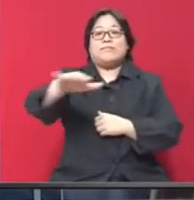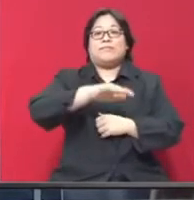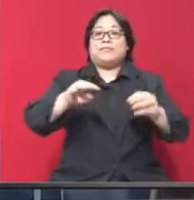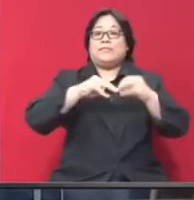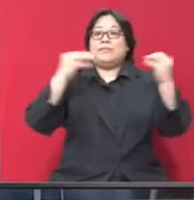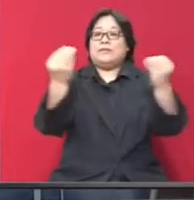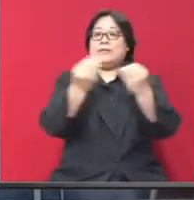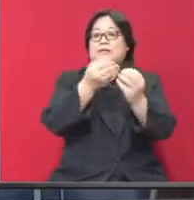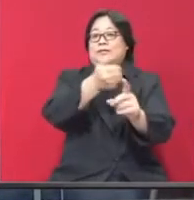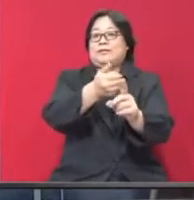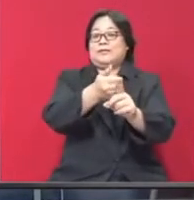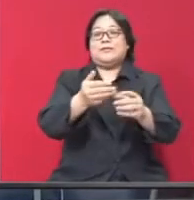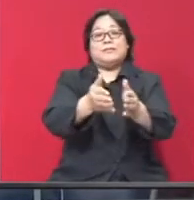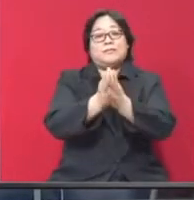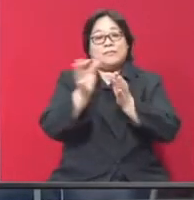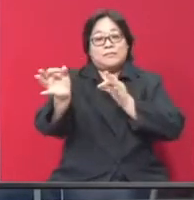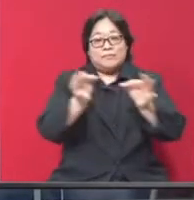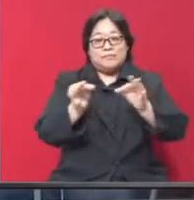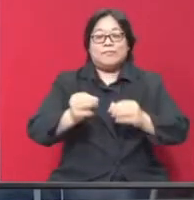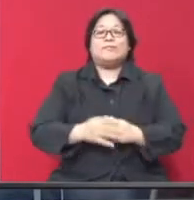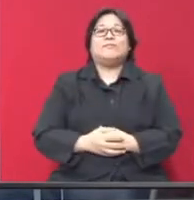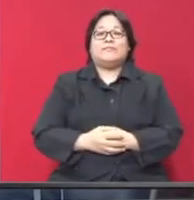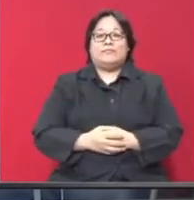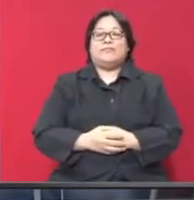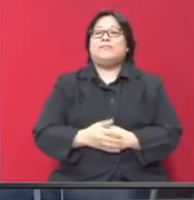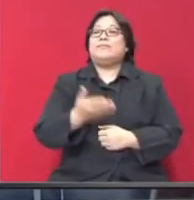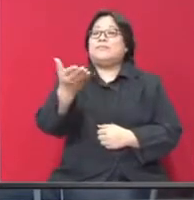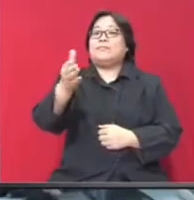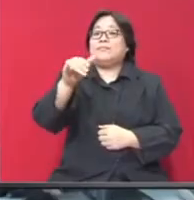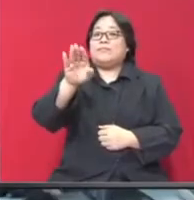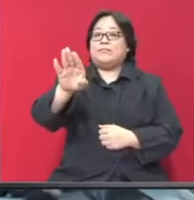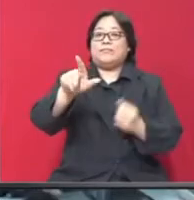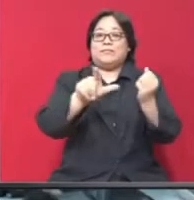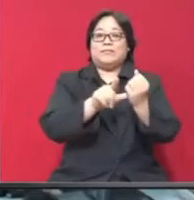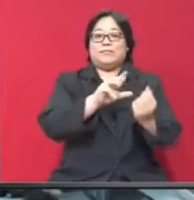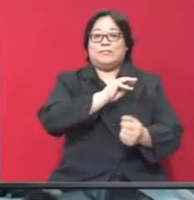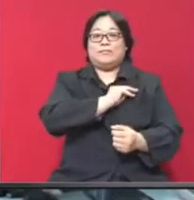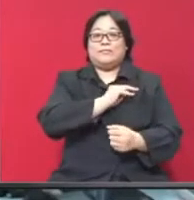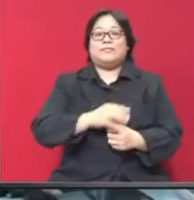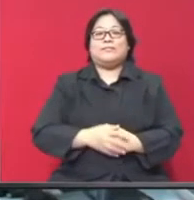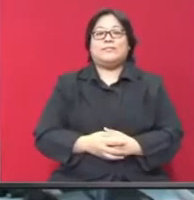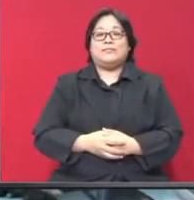itu sendiri mohon penjelasannya Terima kasih wajib ceritanya Madrid